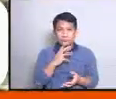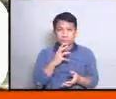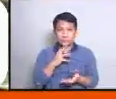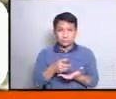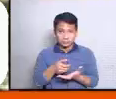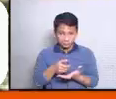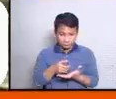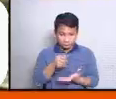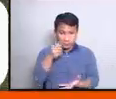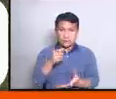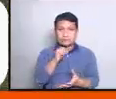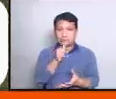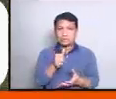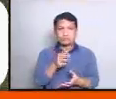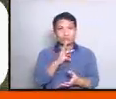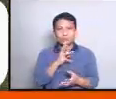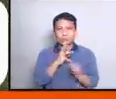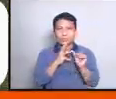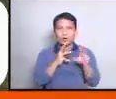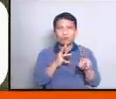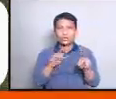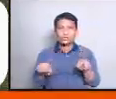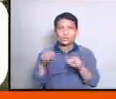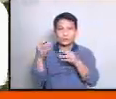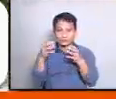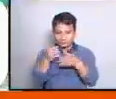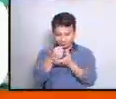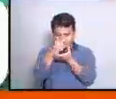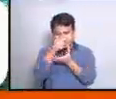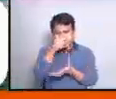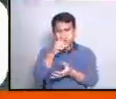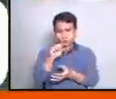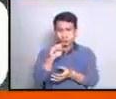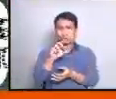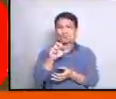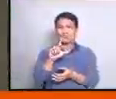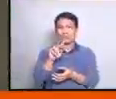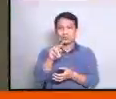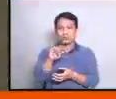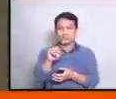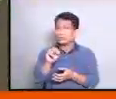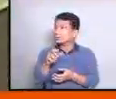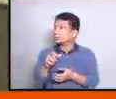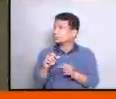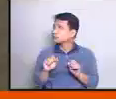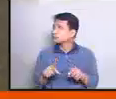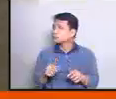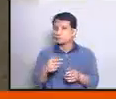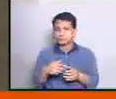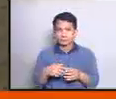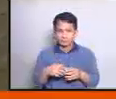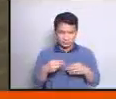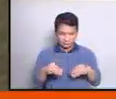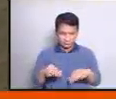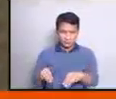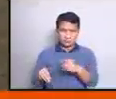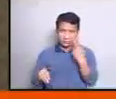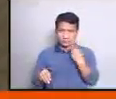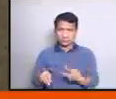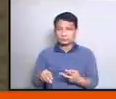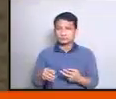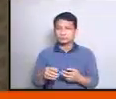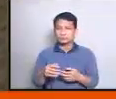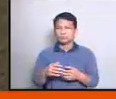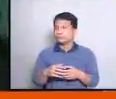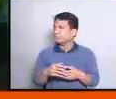kanilang ibinebenta, hindi pala tubig kundi solvent. Meron siyang kariton. Nagmumukha siyang parang vendor. Galon-galon